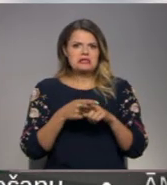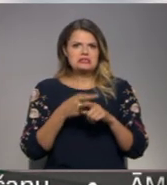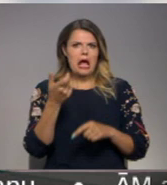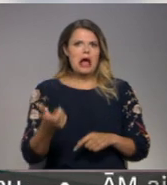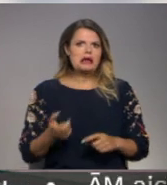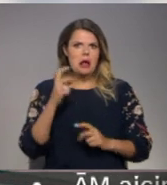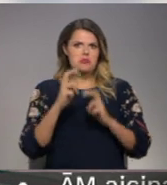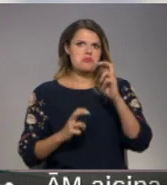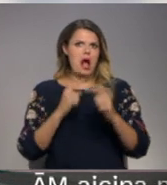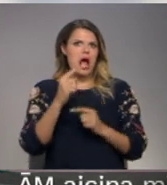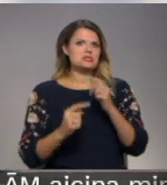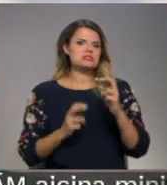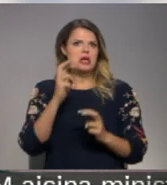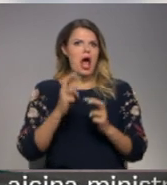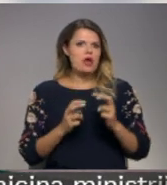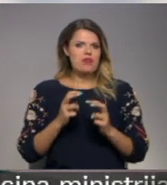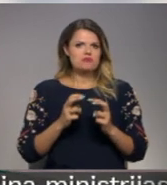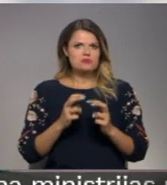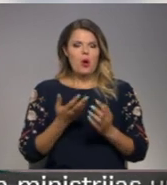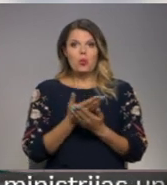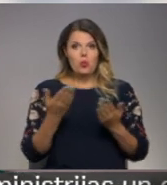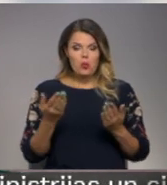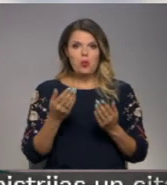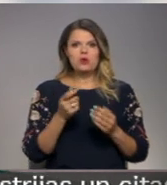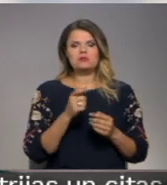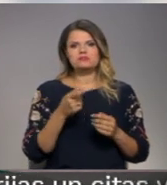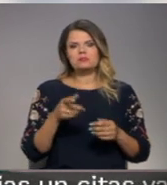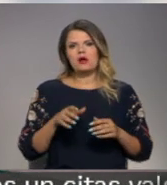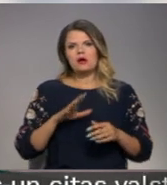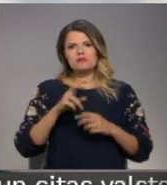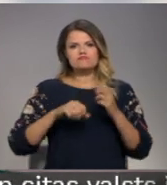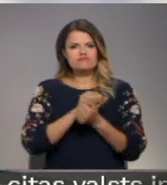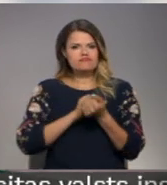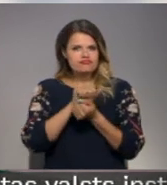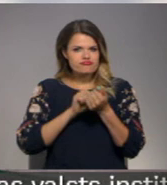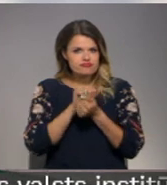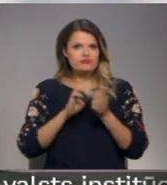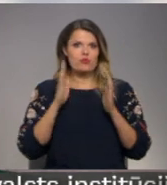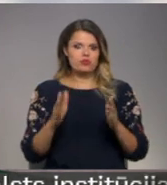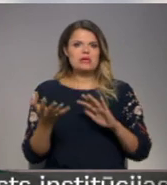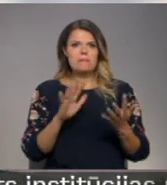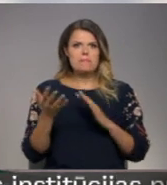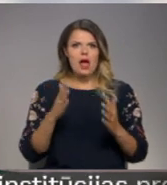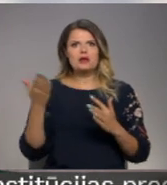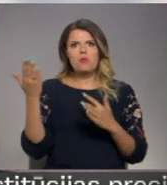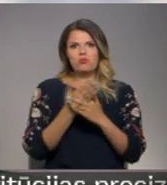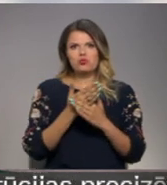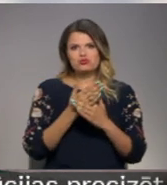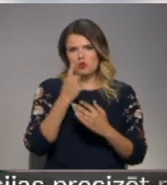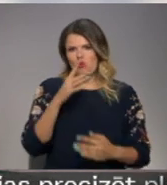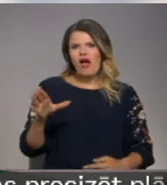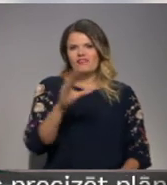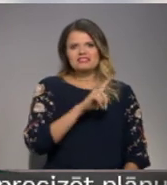kurā gadā granulās pārstrādās apmēram pusi no visām Latvijā nolietotajām riepām. Jau līdz šī reģenerācijas jauda